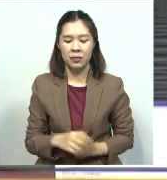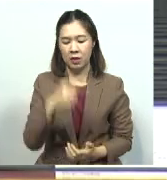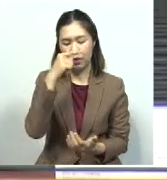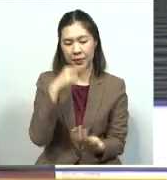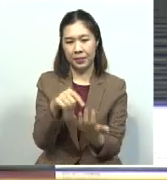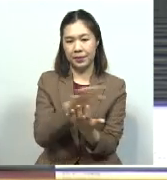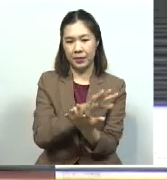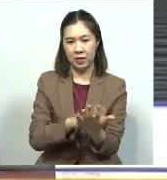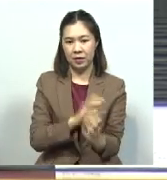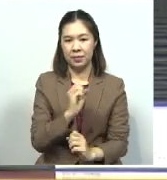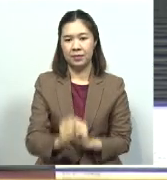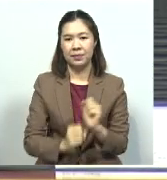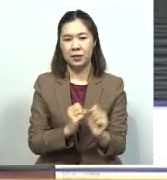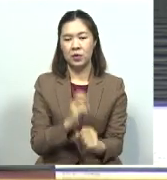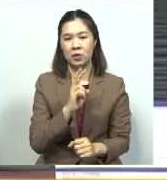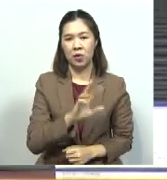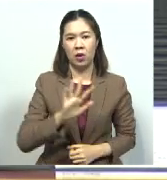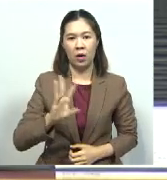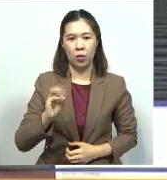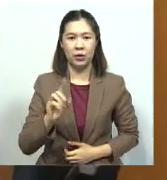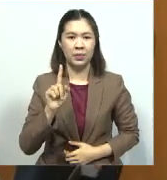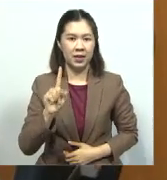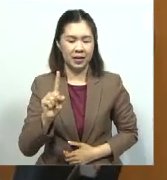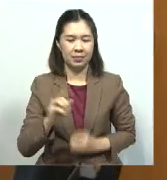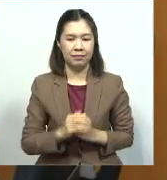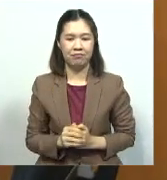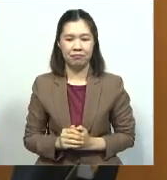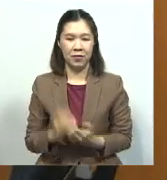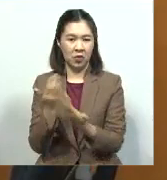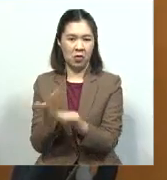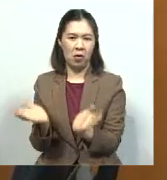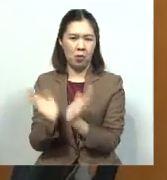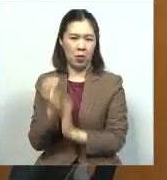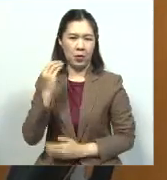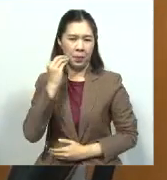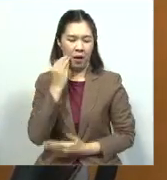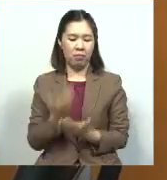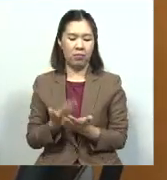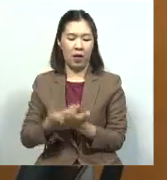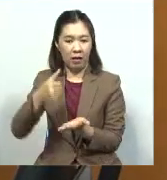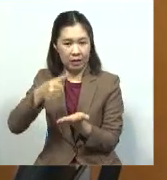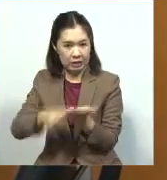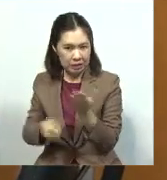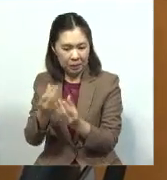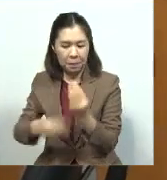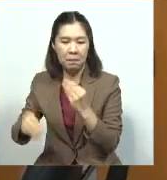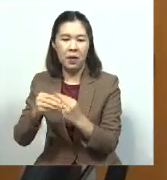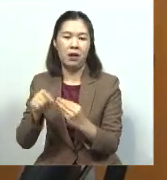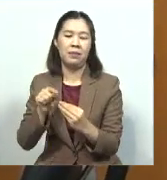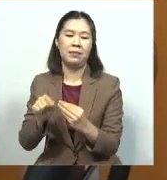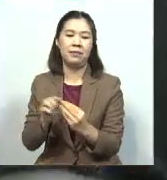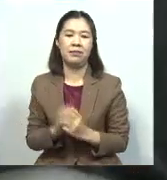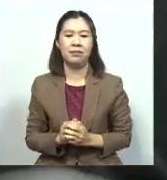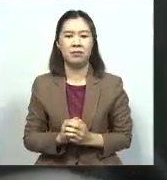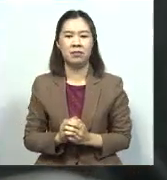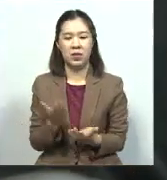ส4 2561นะครับพบว่าหนี้ครัวเรือนเนี่ยยังมีแนวโน้มเพิ่มขึ้นโดยพิจารณาจากยอดค